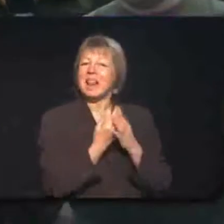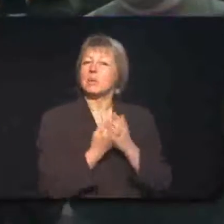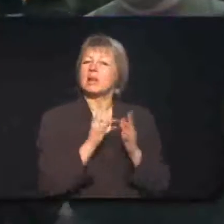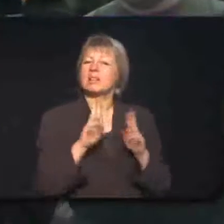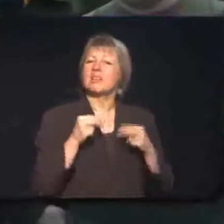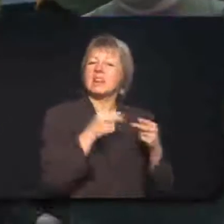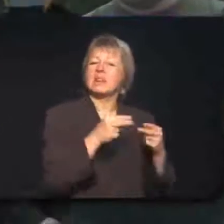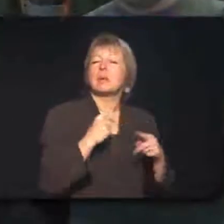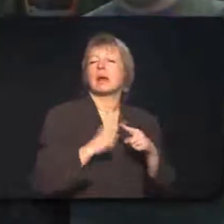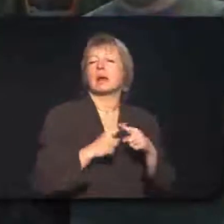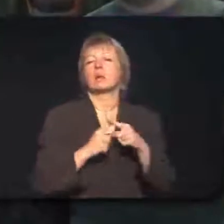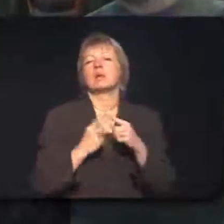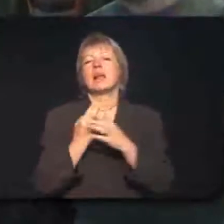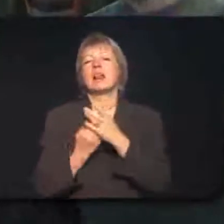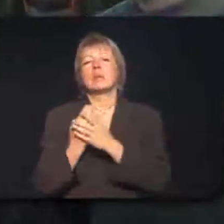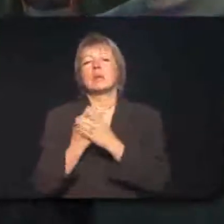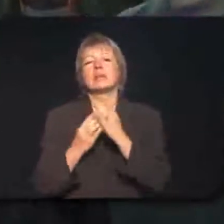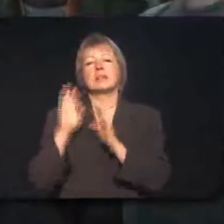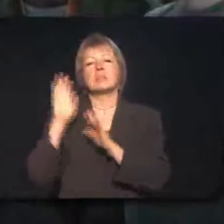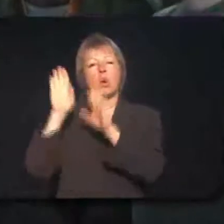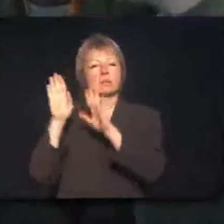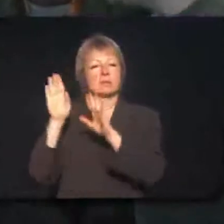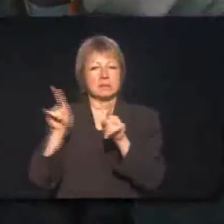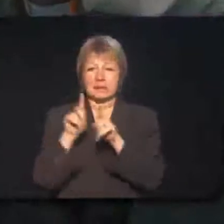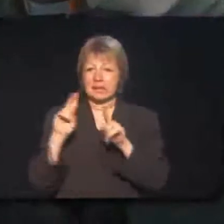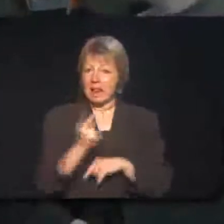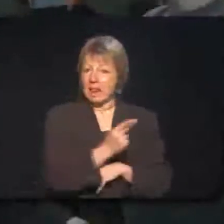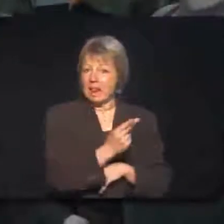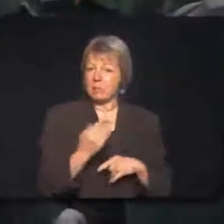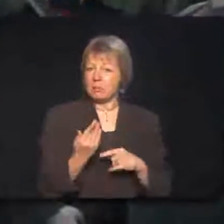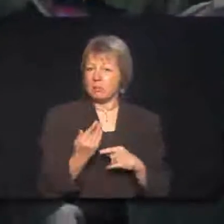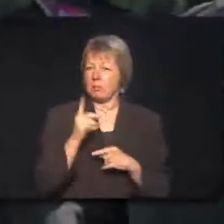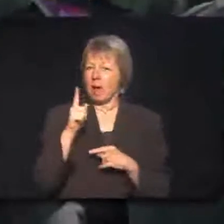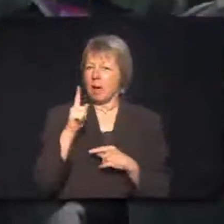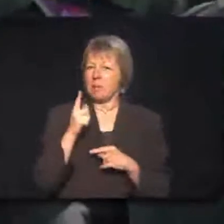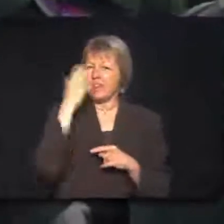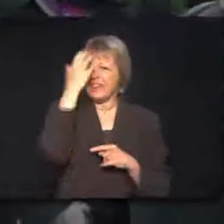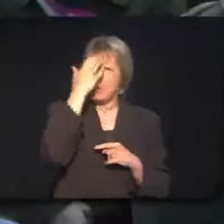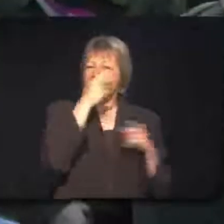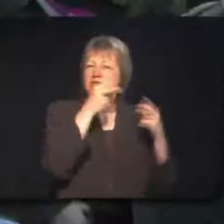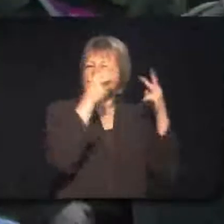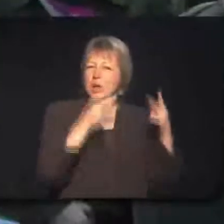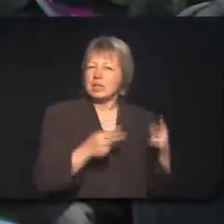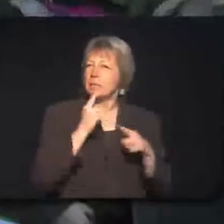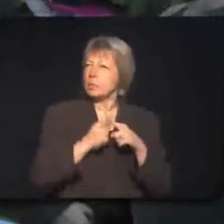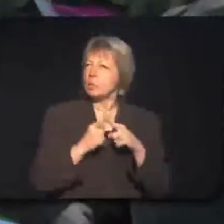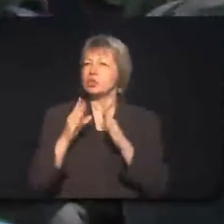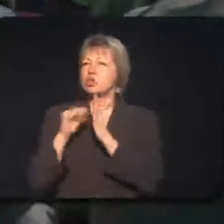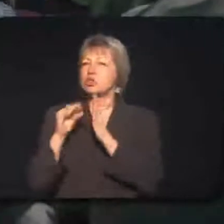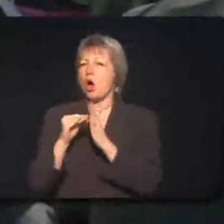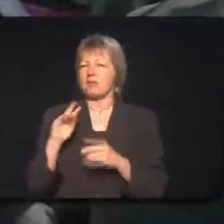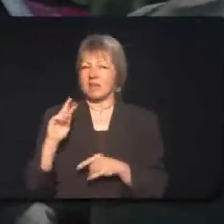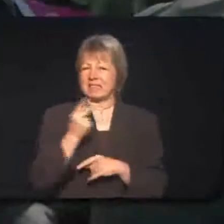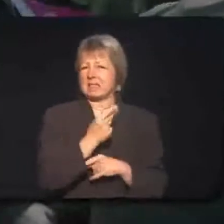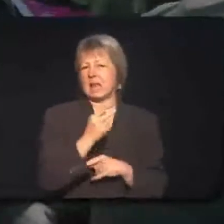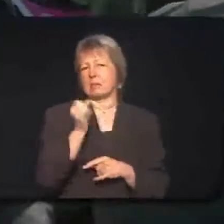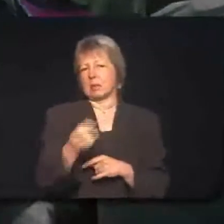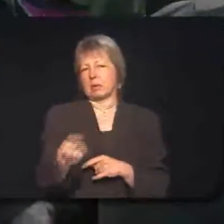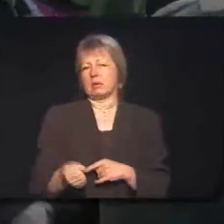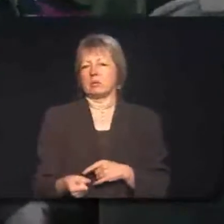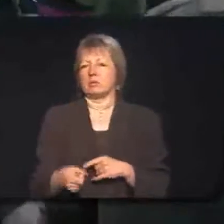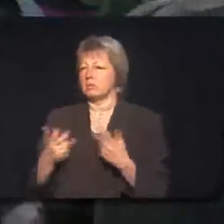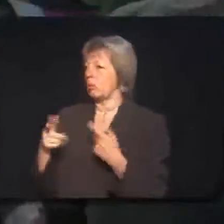Demokratie sein das gleiche kannst du mir erklären wie so ein theoretisches Konzept und eine Software das gleiche sein sollen habe ich jetzt keine Zeit für